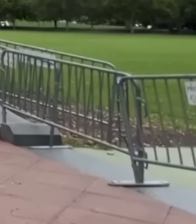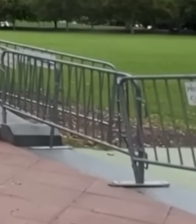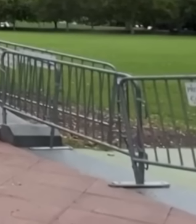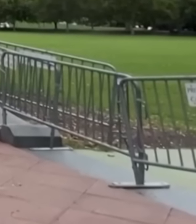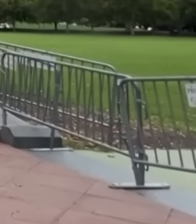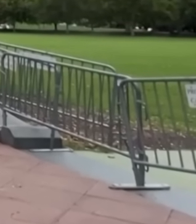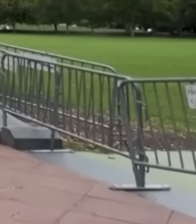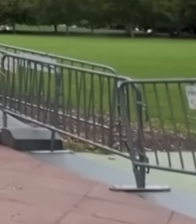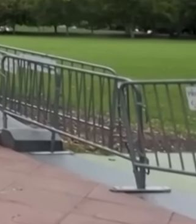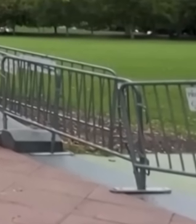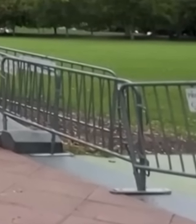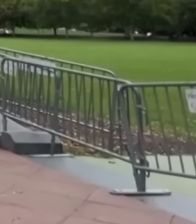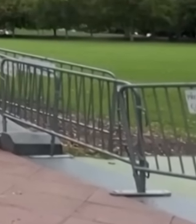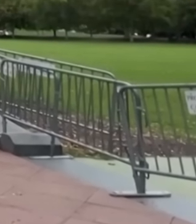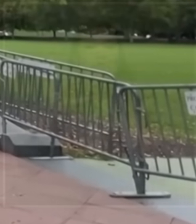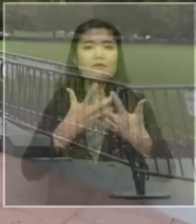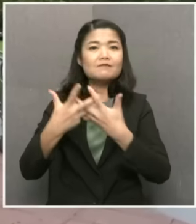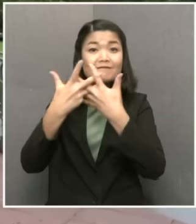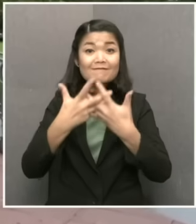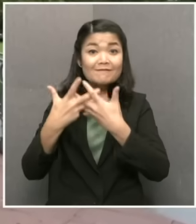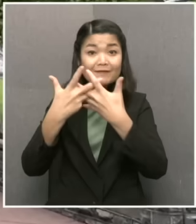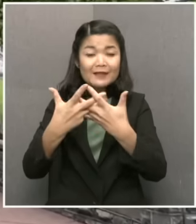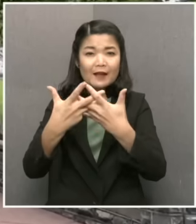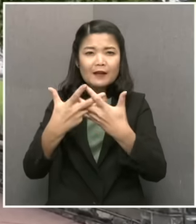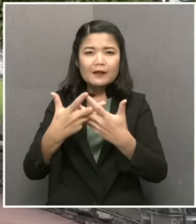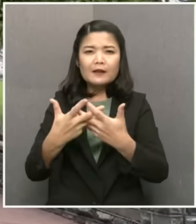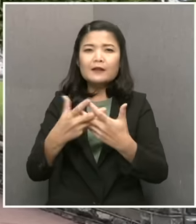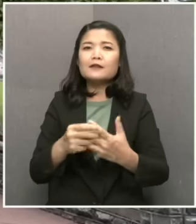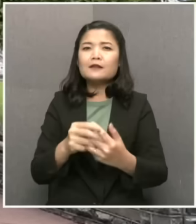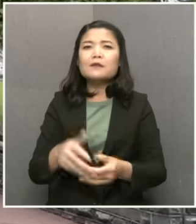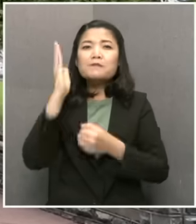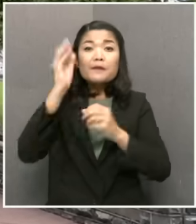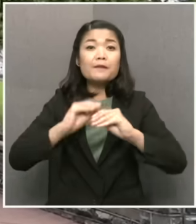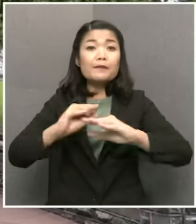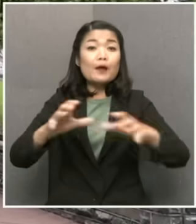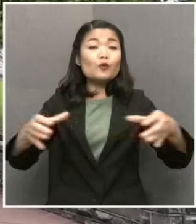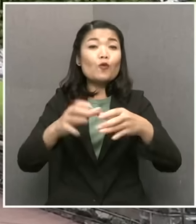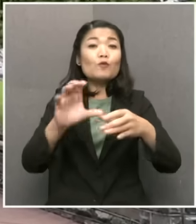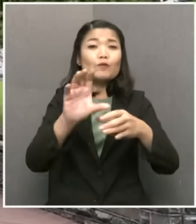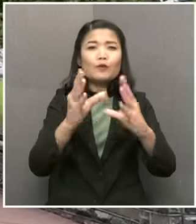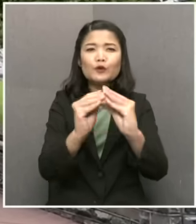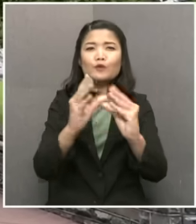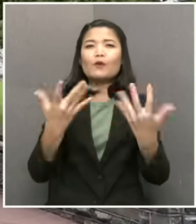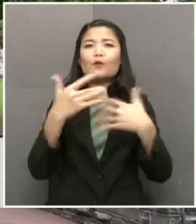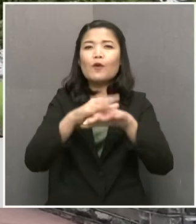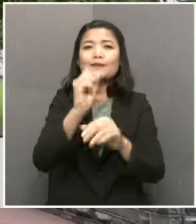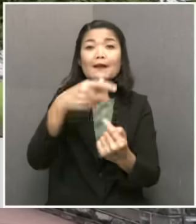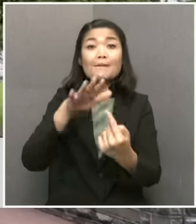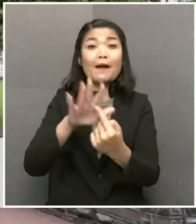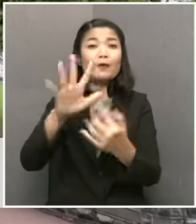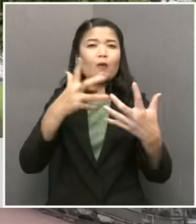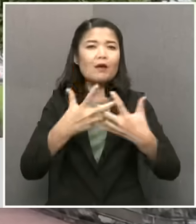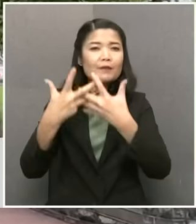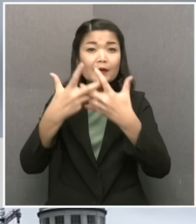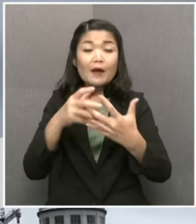กระทรวงการต่างประเทศของสหรัฐแจ้งต่อสภาคองเกรสเมื่อวานนี้เรื่องการอนุมัติขายกระสุนรถถังขนาด120